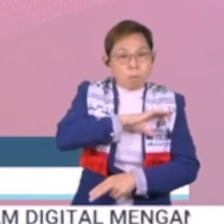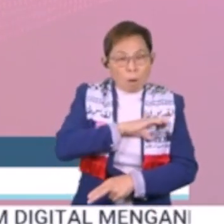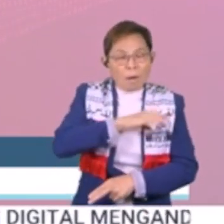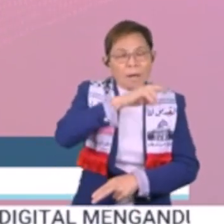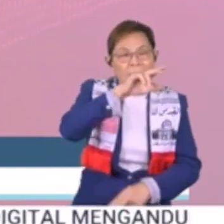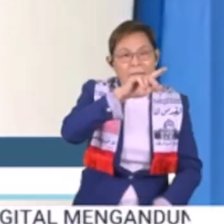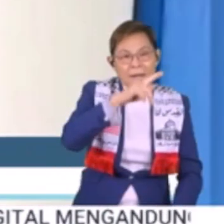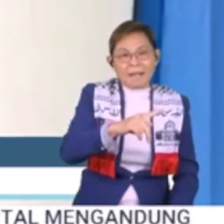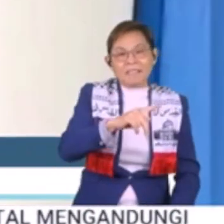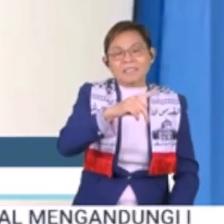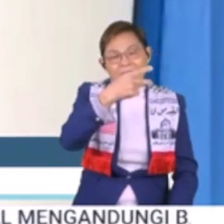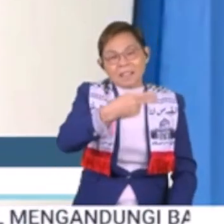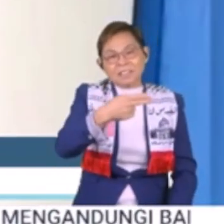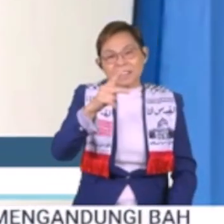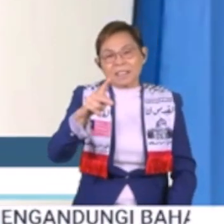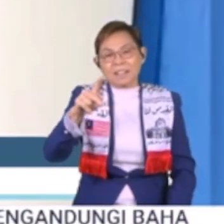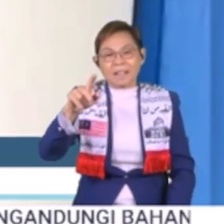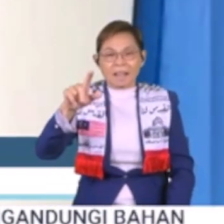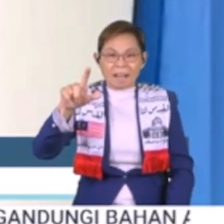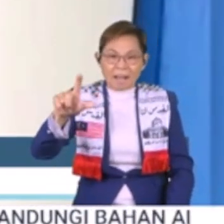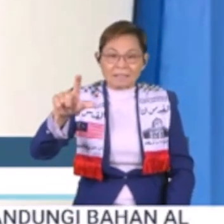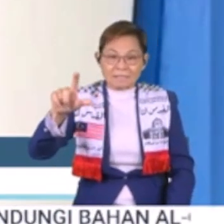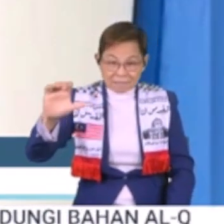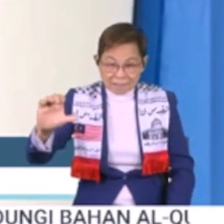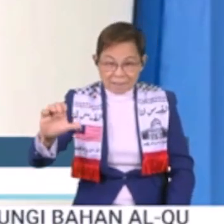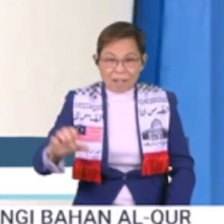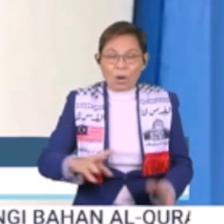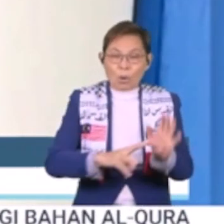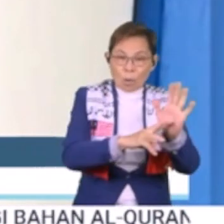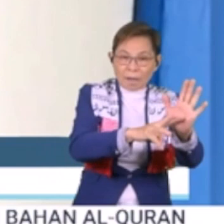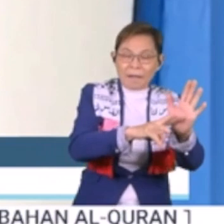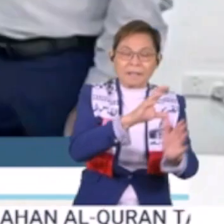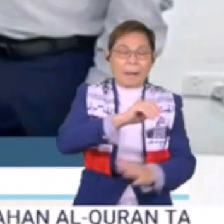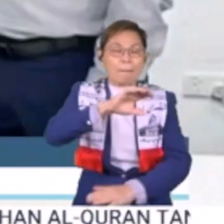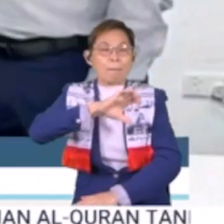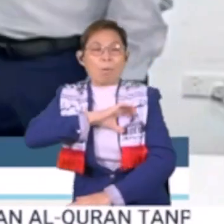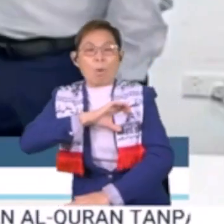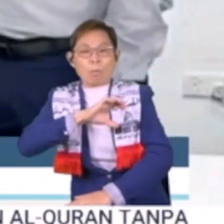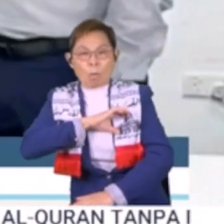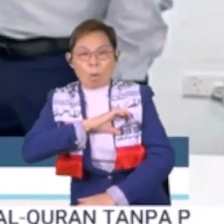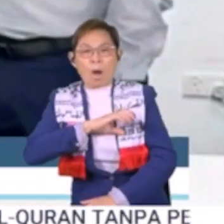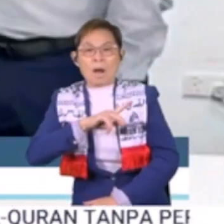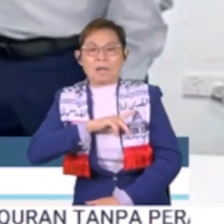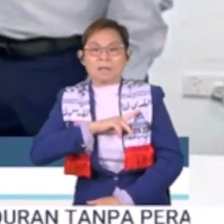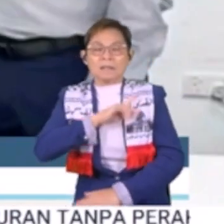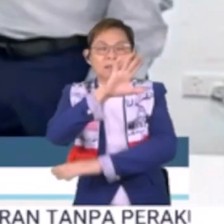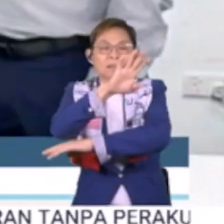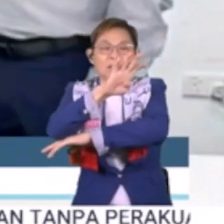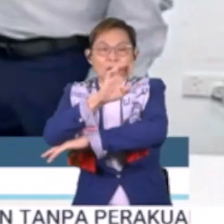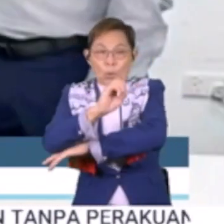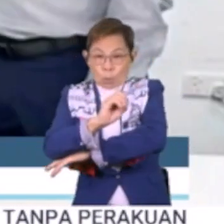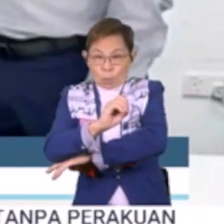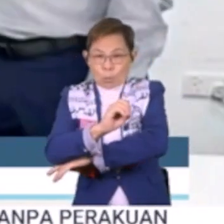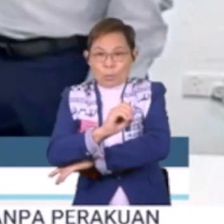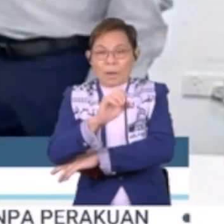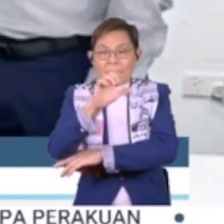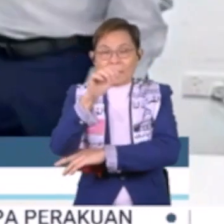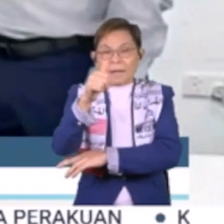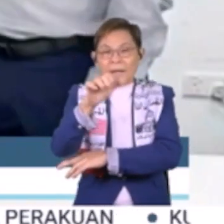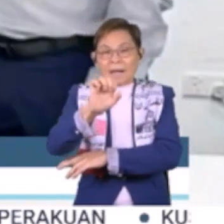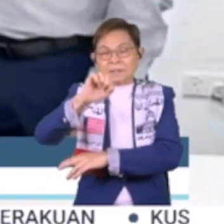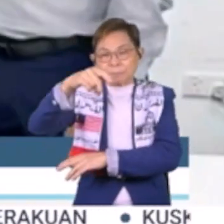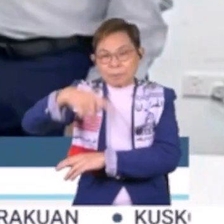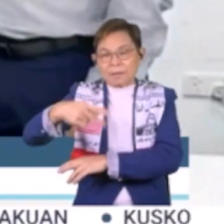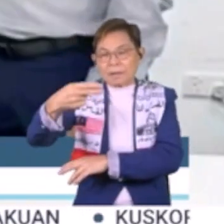hkfc diwakili presidennya Mohamad talha zainol manakala pdrmfc diwakili ketua pegawai eksekutifnya ASP